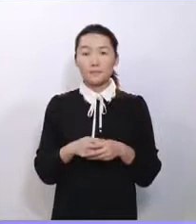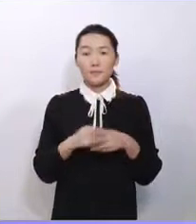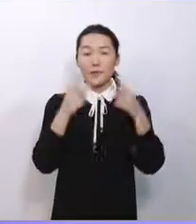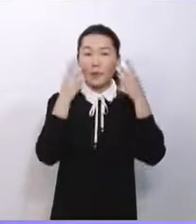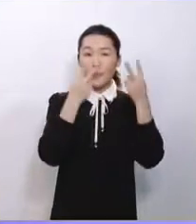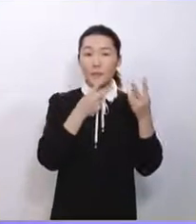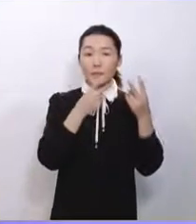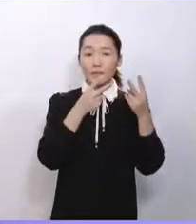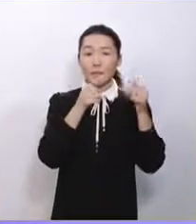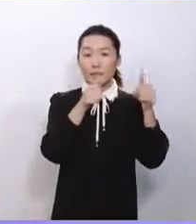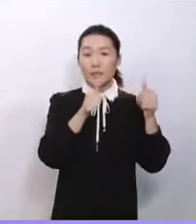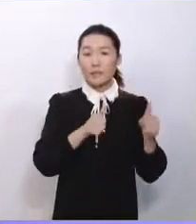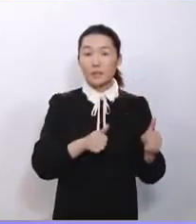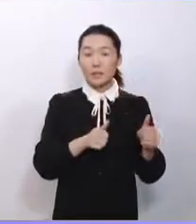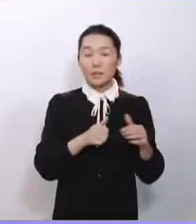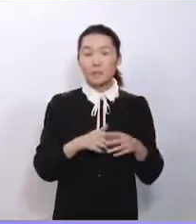Посмотрите на рисунок.